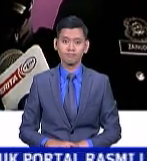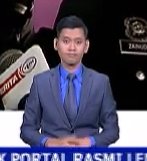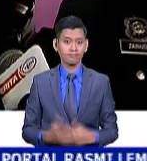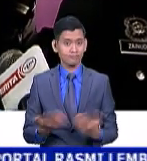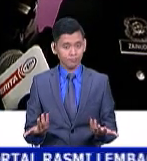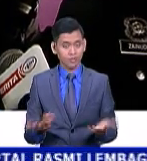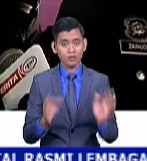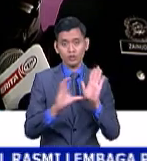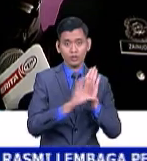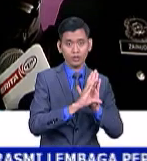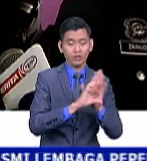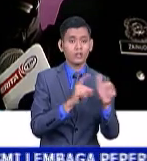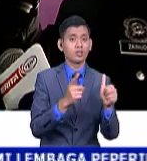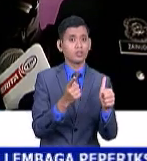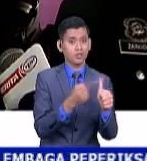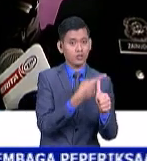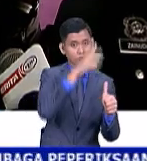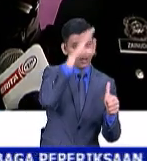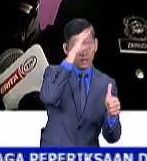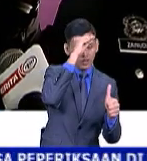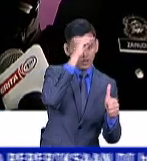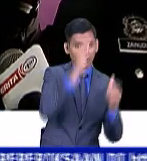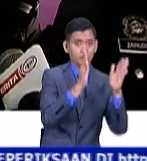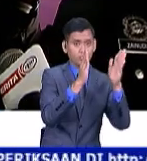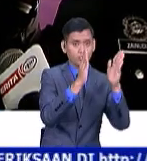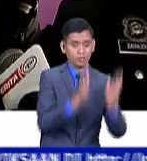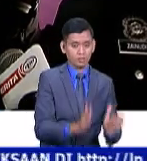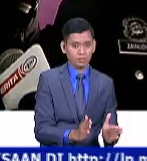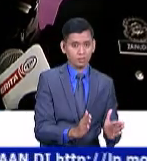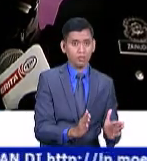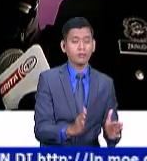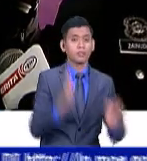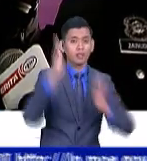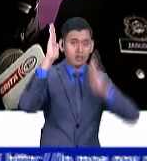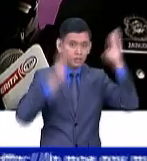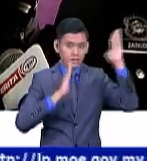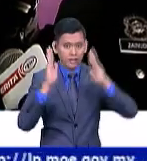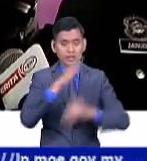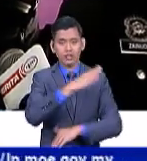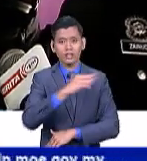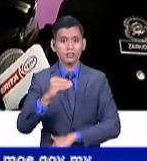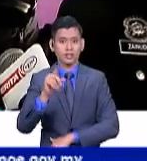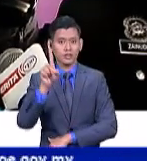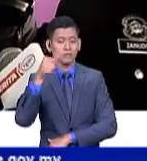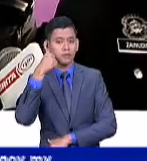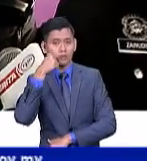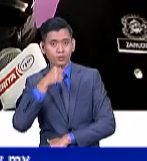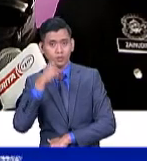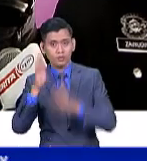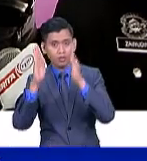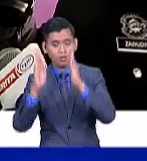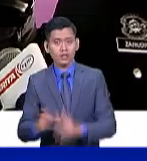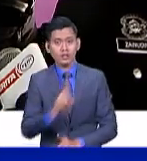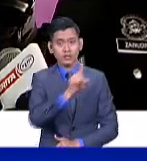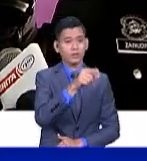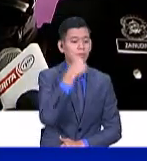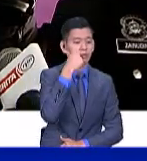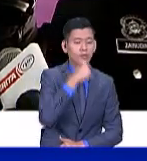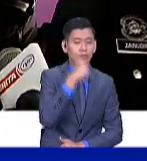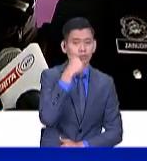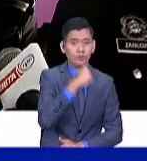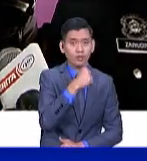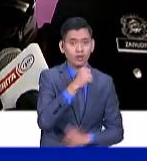iaitu satu lelaki tempatan, satu perempuan tempatan, satu perempuan warga negara asing dan juga